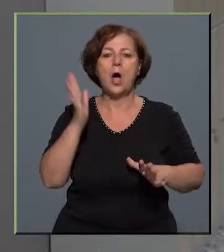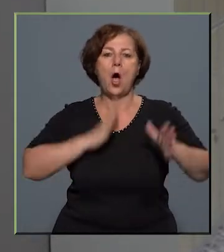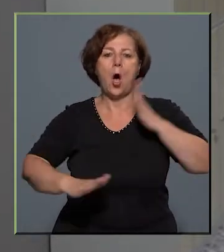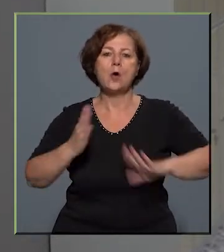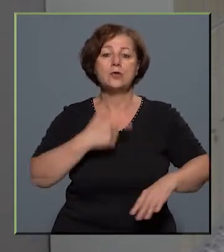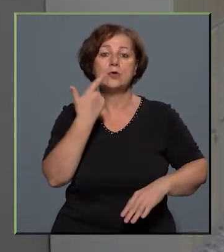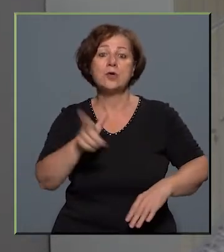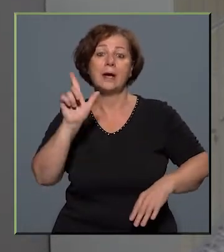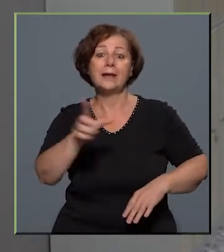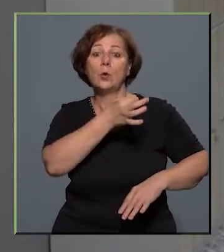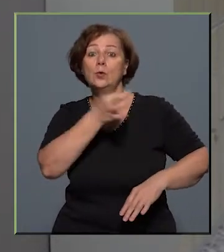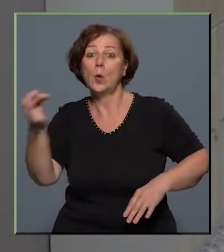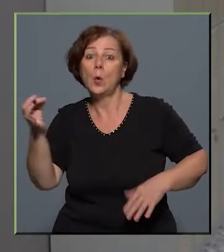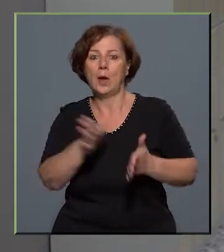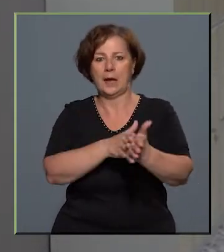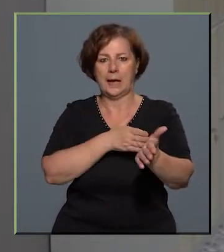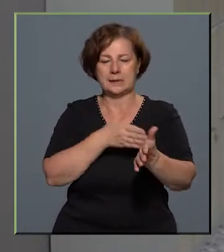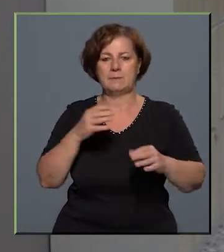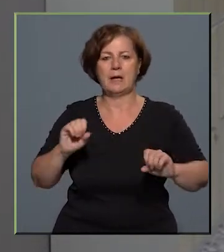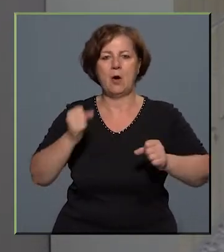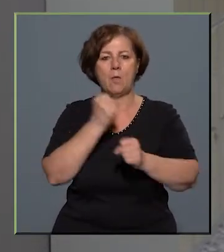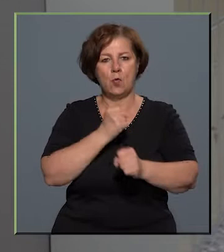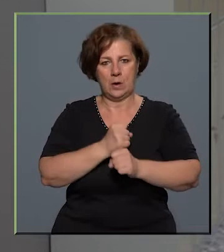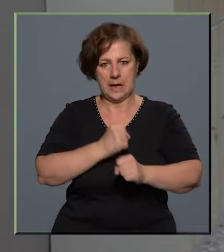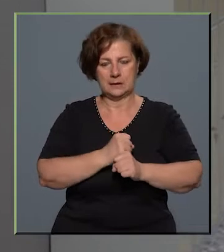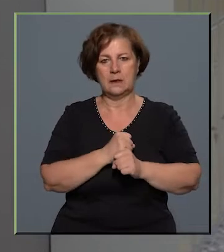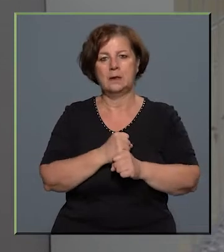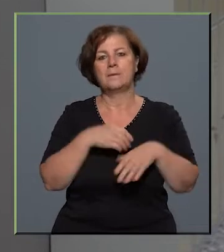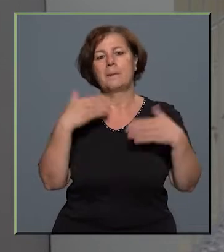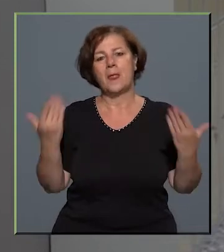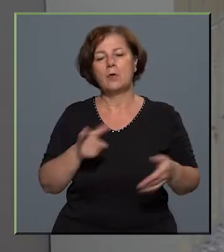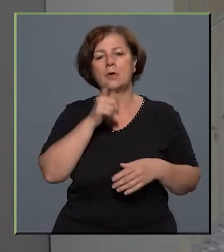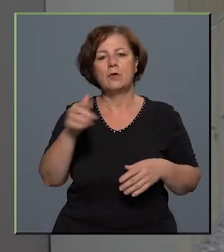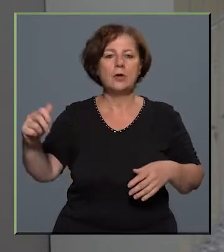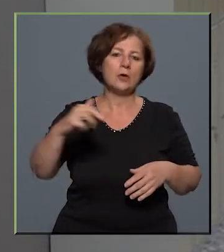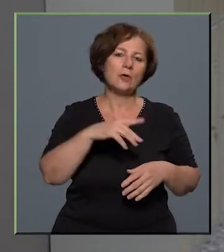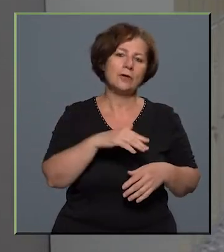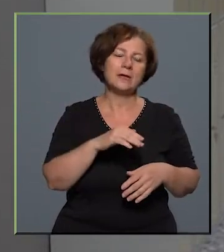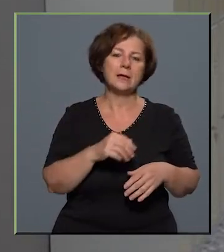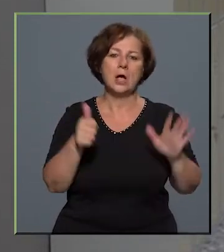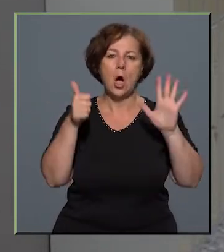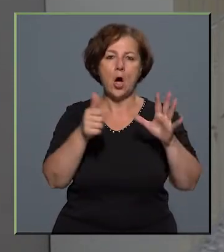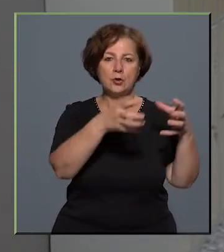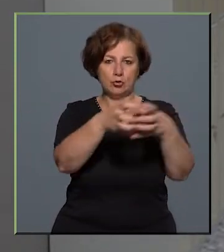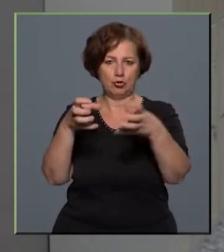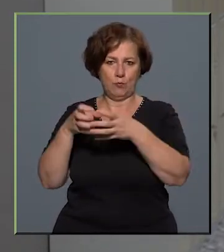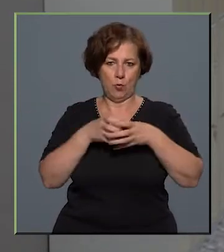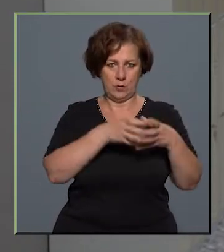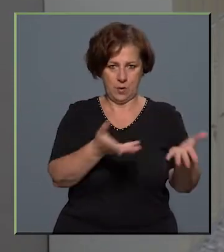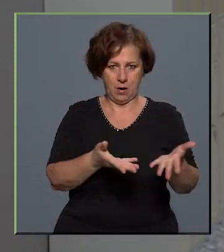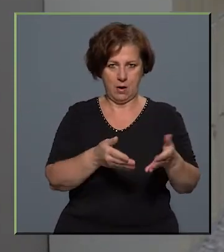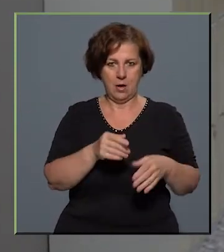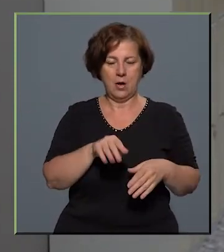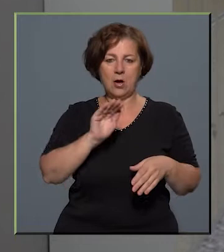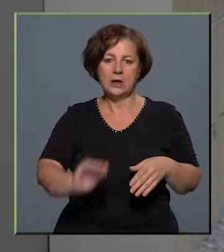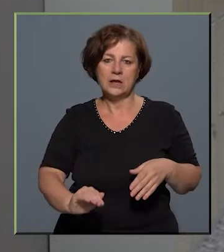augusztus 22-én kezdi meg a munkáját, úgyhogy akkor fognak jönni 6 csoportban a